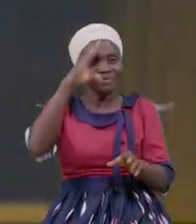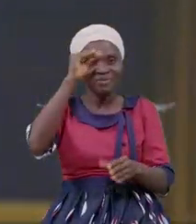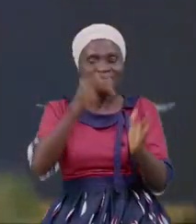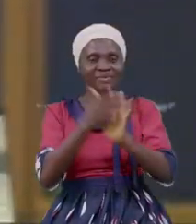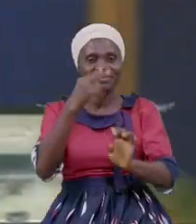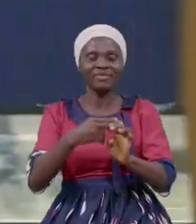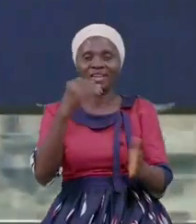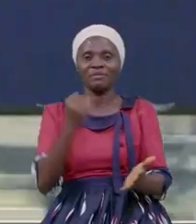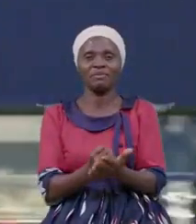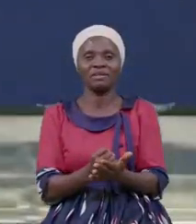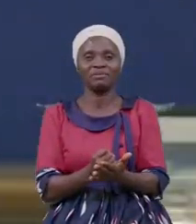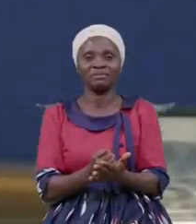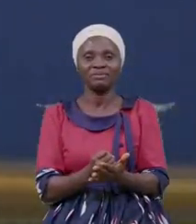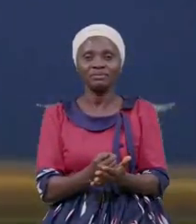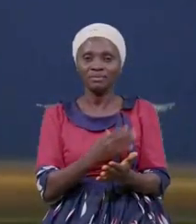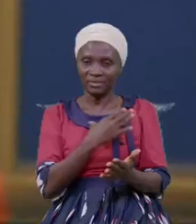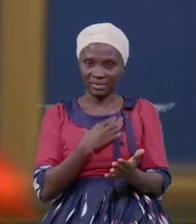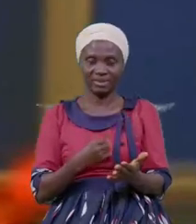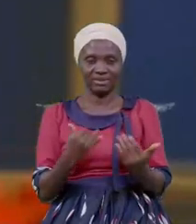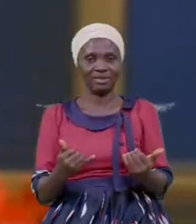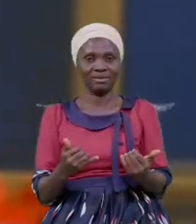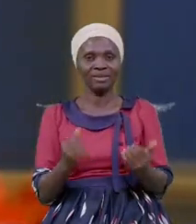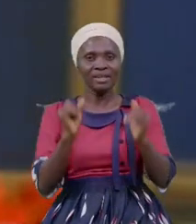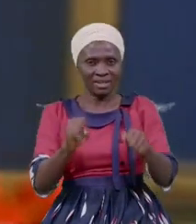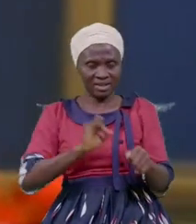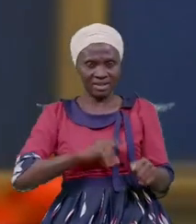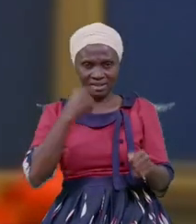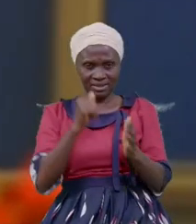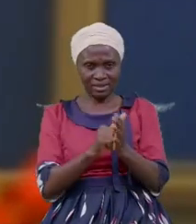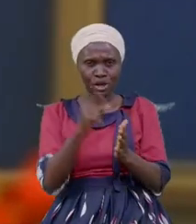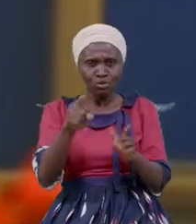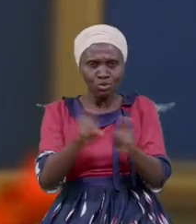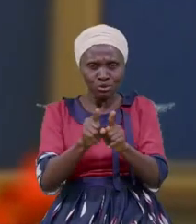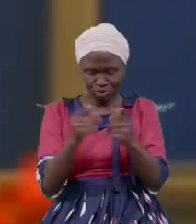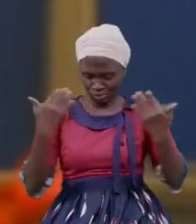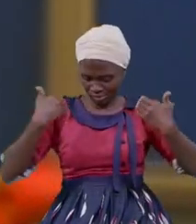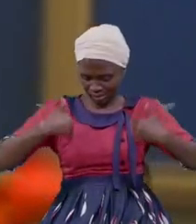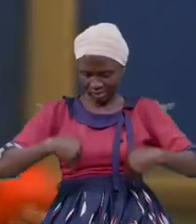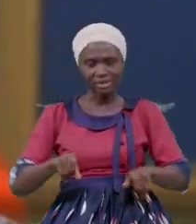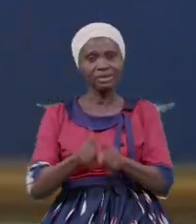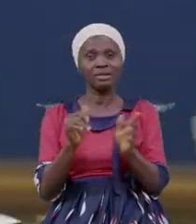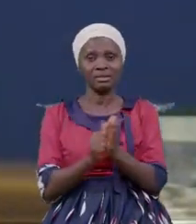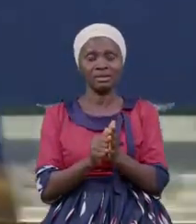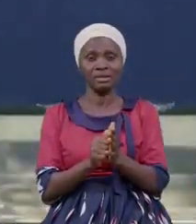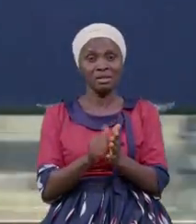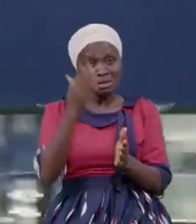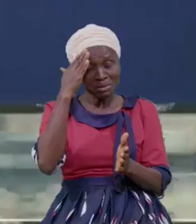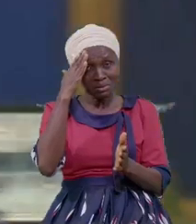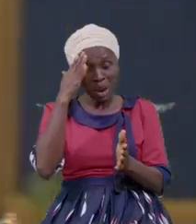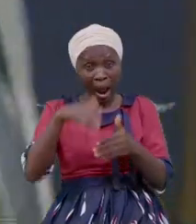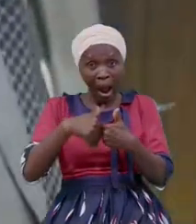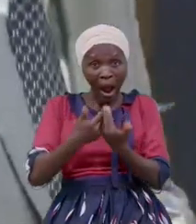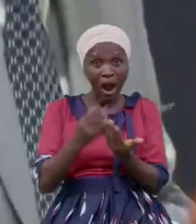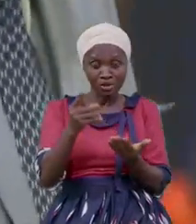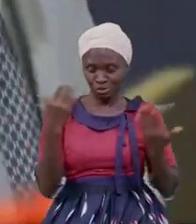dire tu t'habilles aussi comme ça vous savez tel que tu t'habilles ça te donne la confiance tu vas à